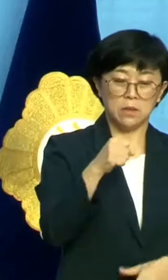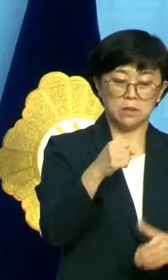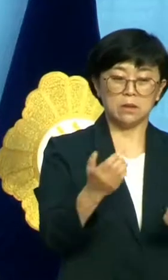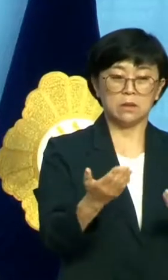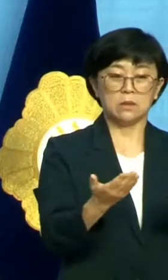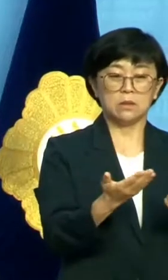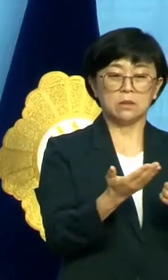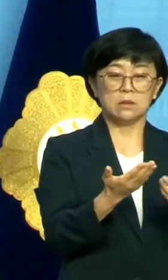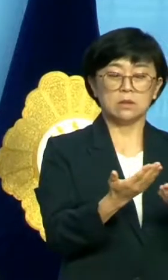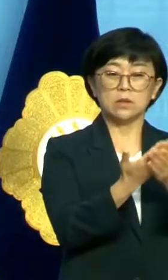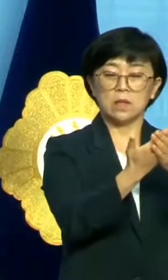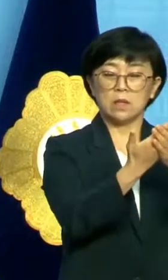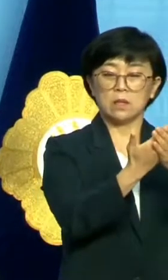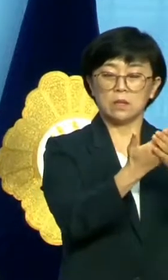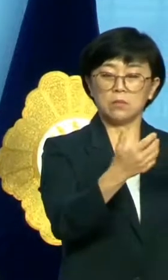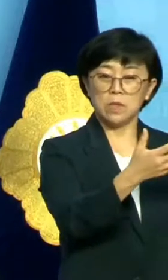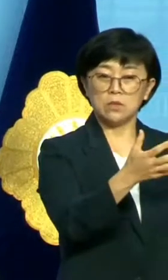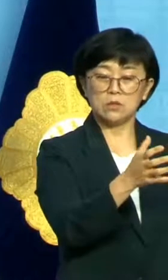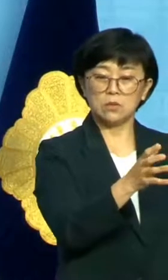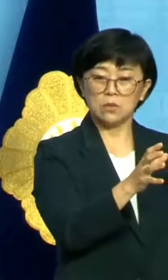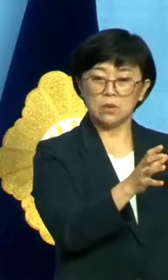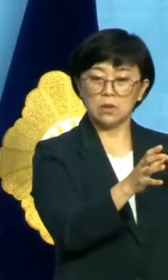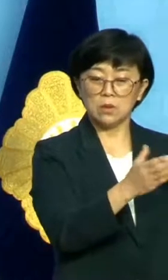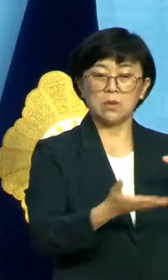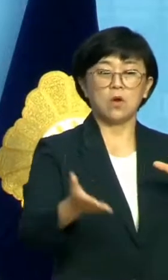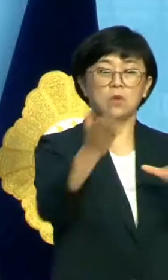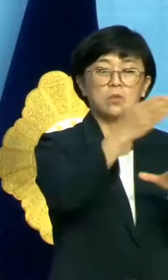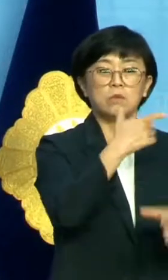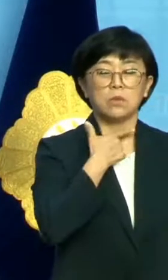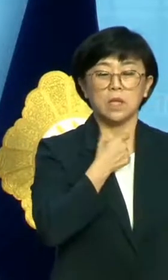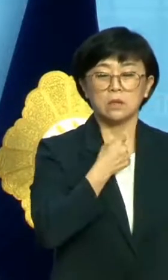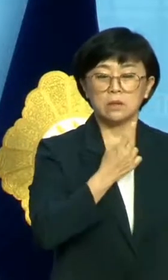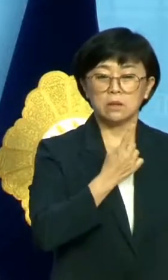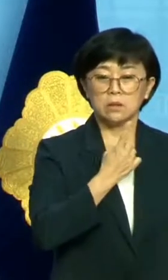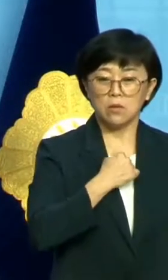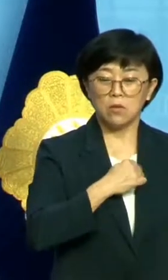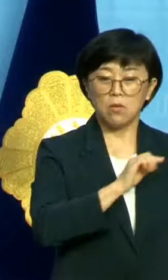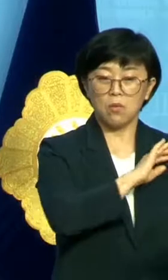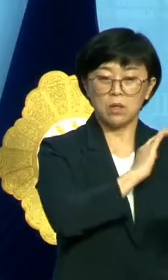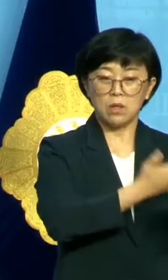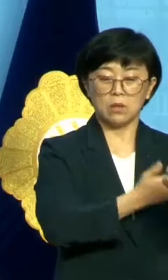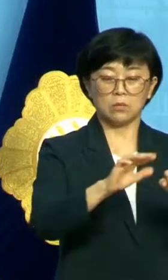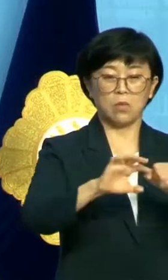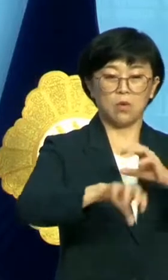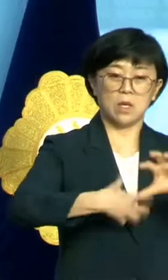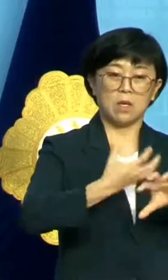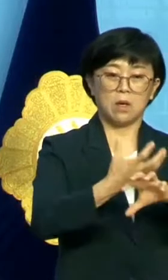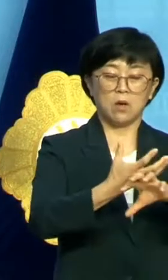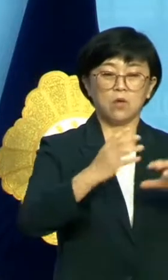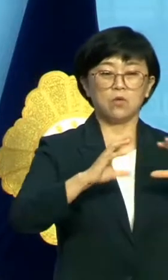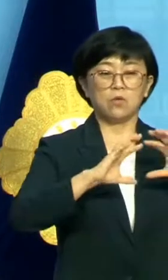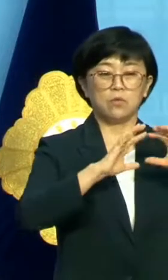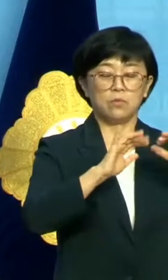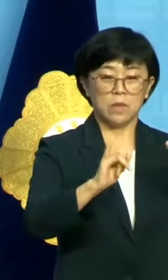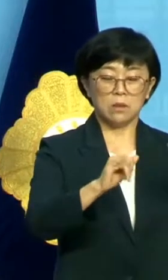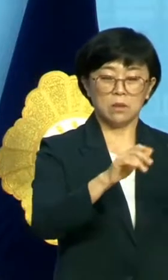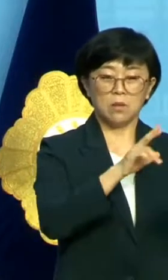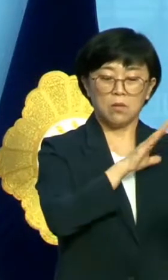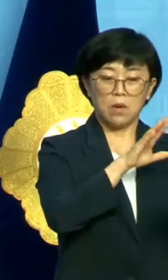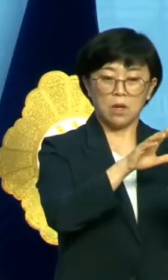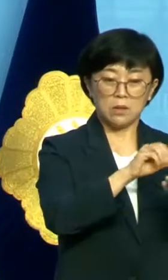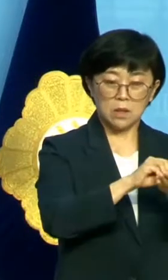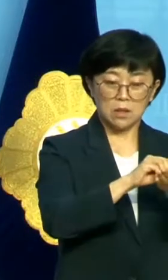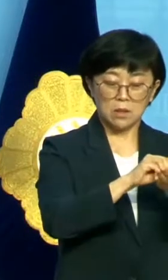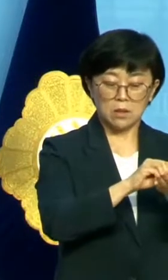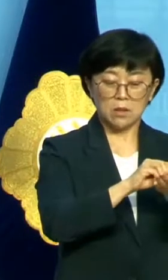성장한 더불어민주당은 국민들의 오랜 숙원이었던 권력기관 개혁 등 국민적 과제 해결에